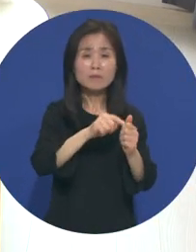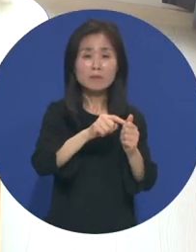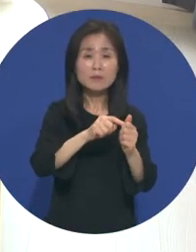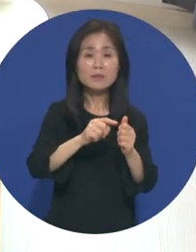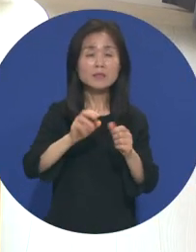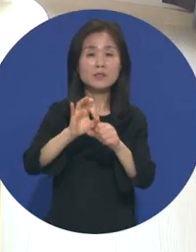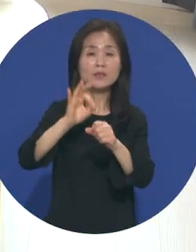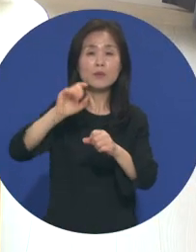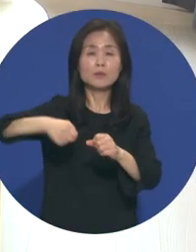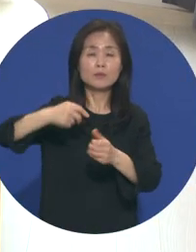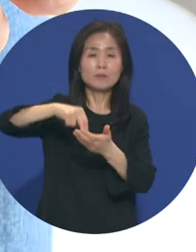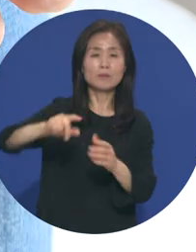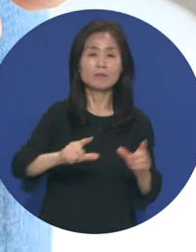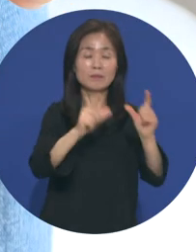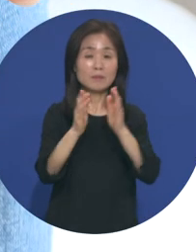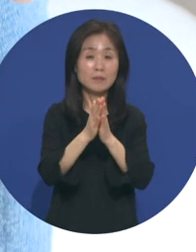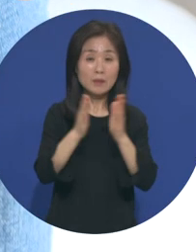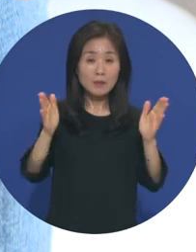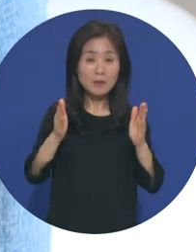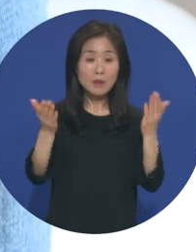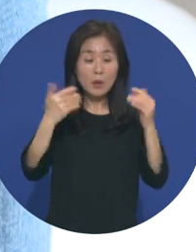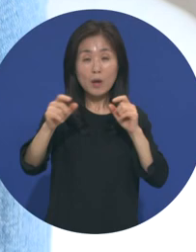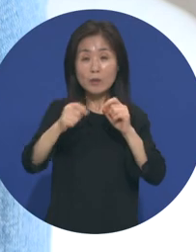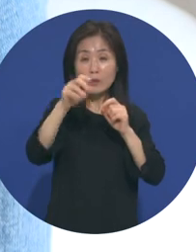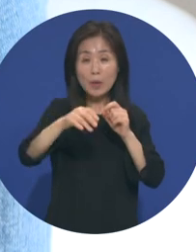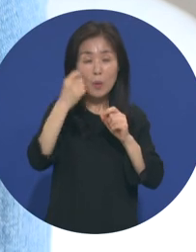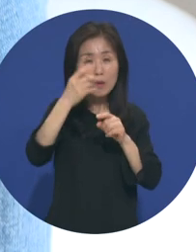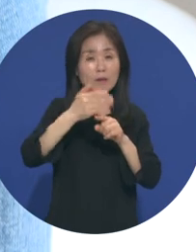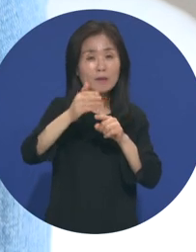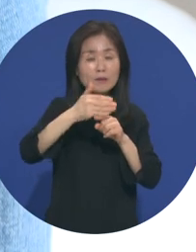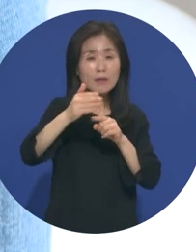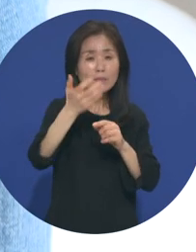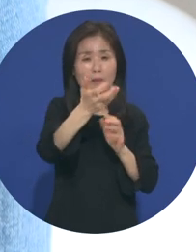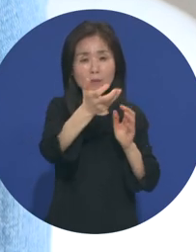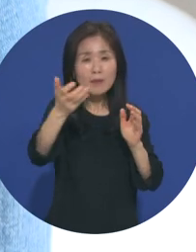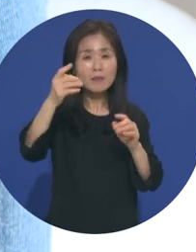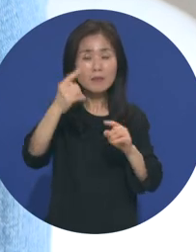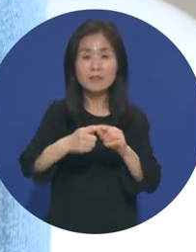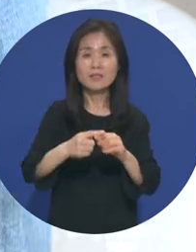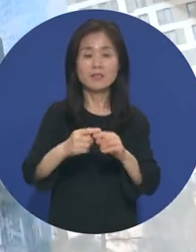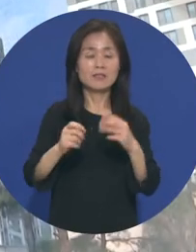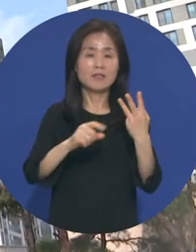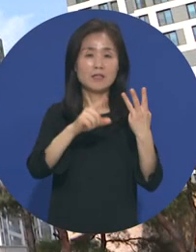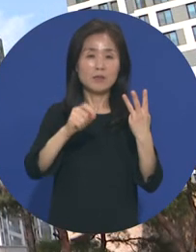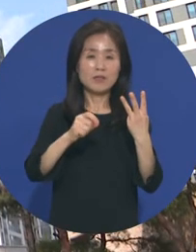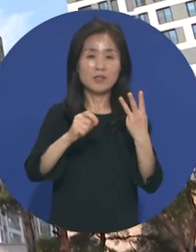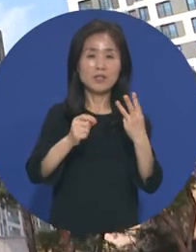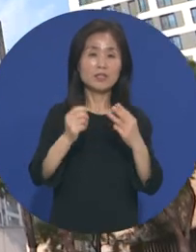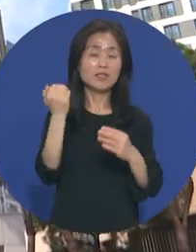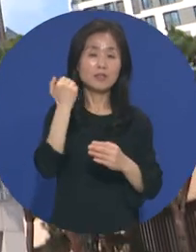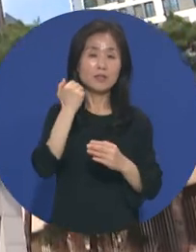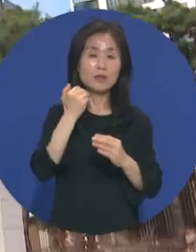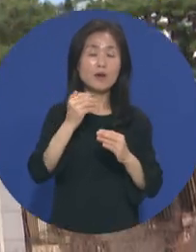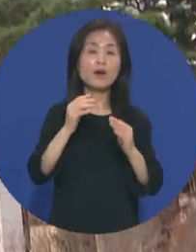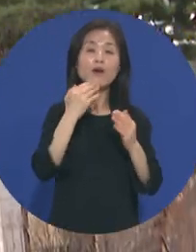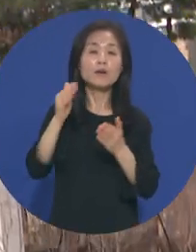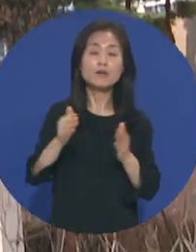홀로서기를 시작했습니다 학교 근처에서 월세를 전전하다 지난달 전로 경복